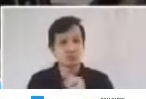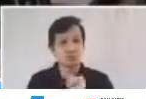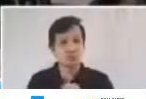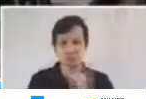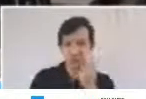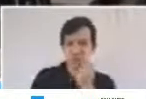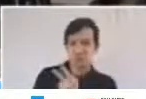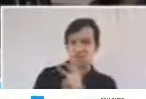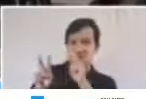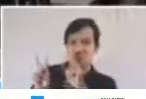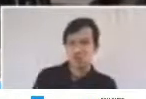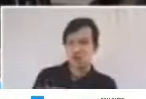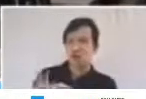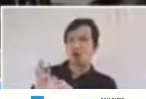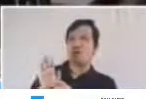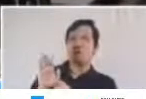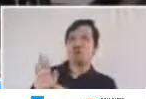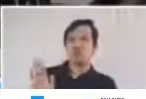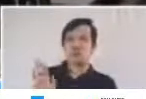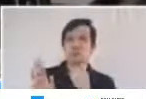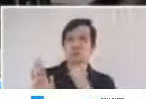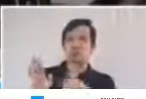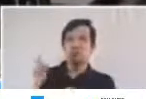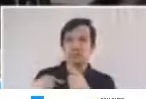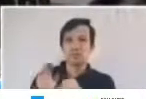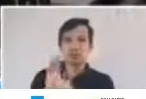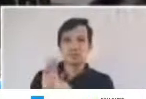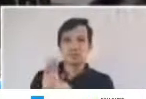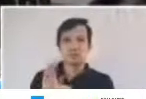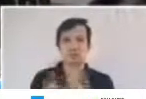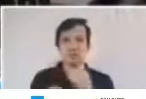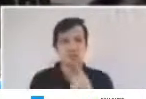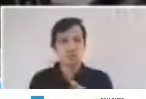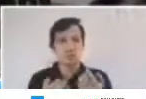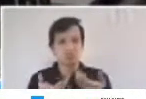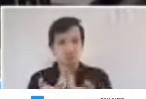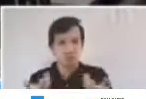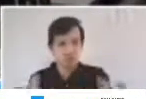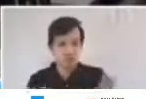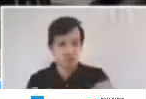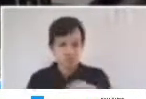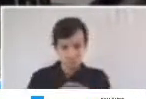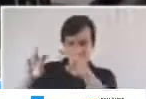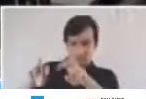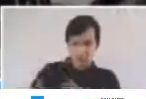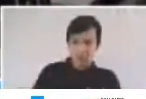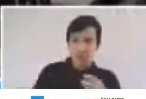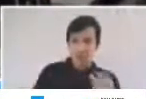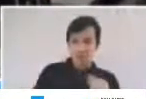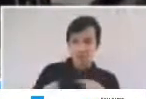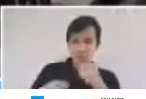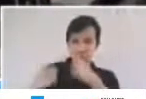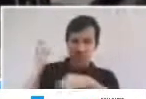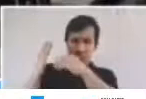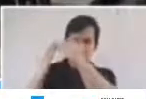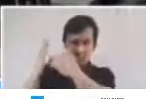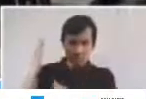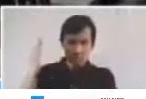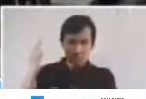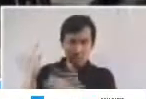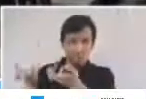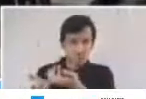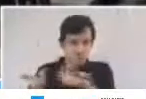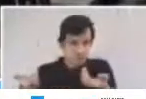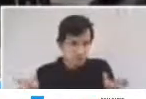Manila at mga hakbang ng DTI upang masiguro ang kaligtasan. Hindi lamang po ng ating mga consumer ha, kundi ang mga empleyado ng